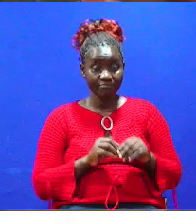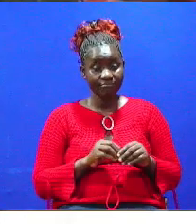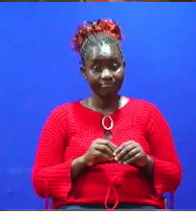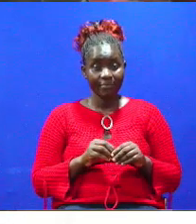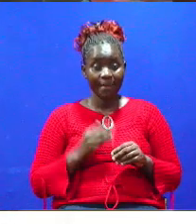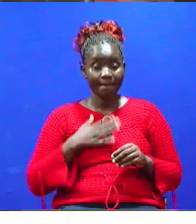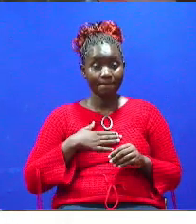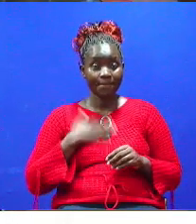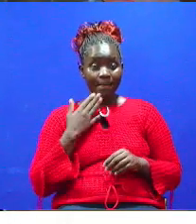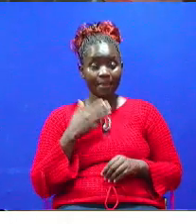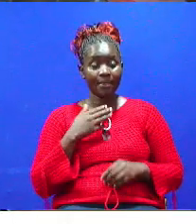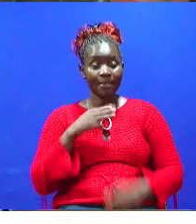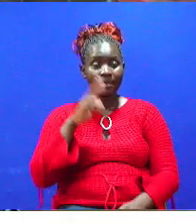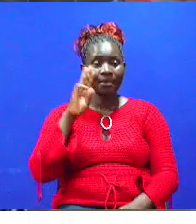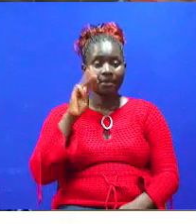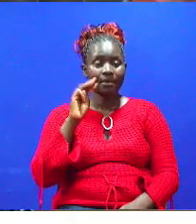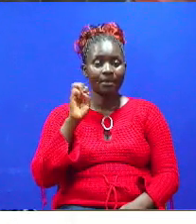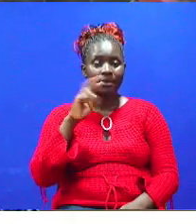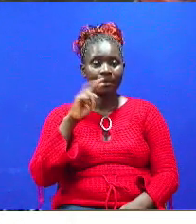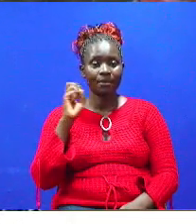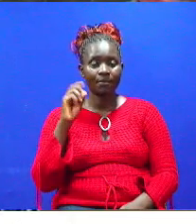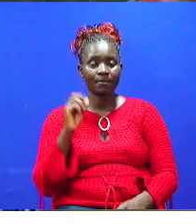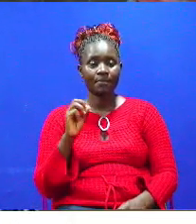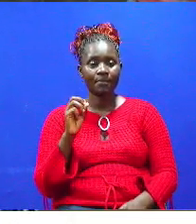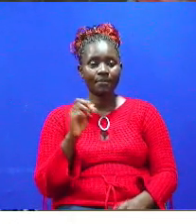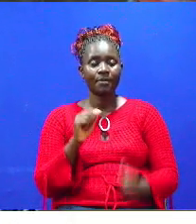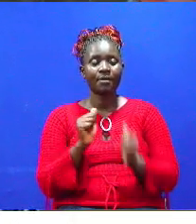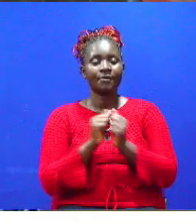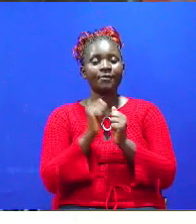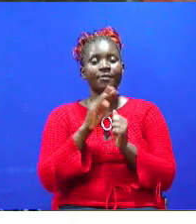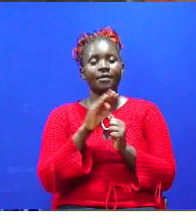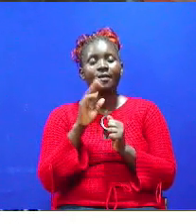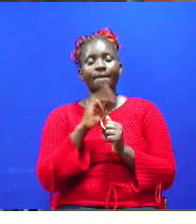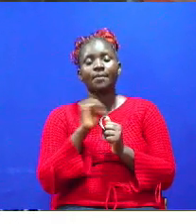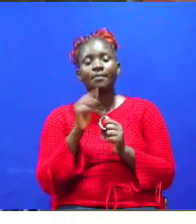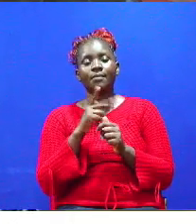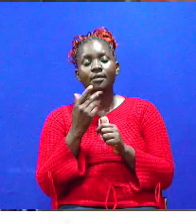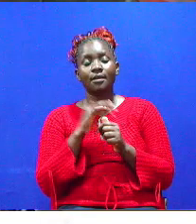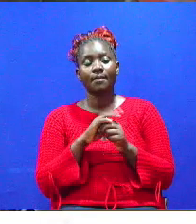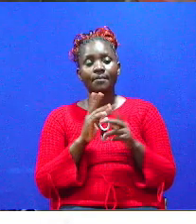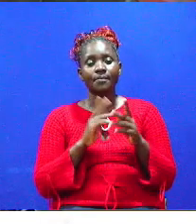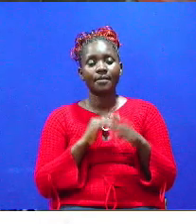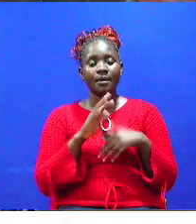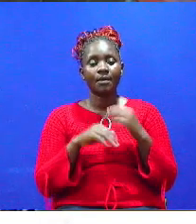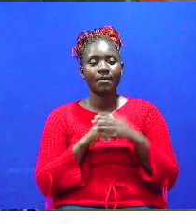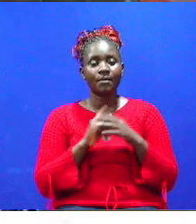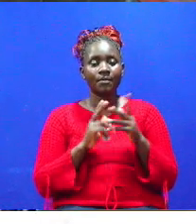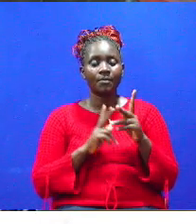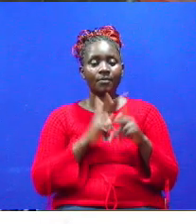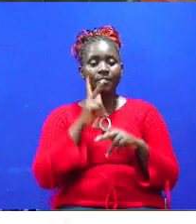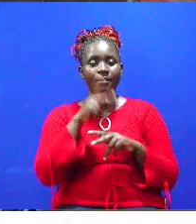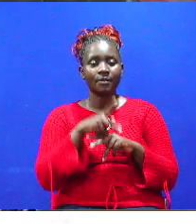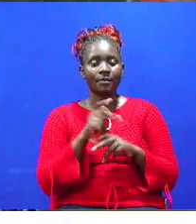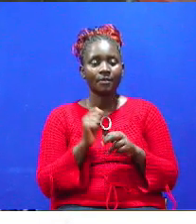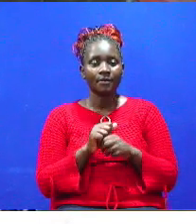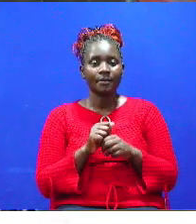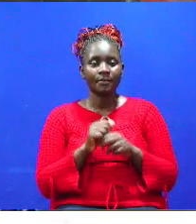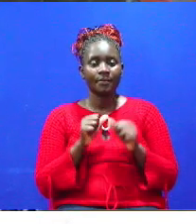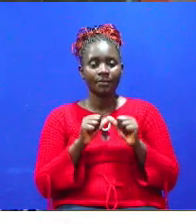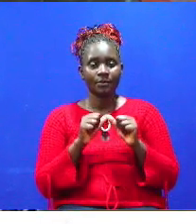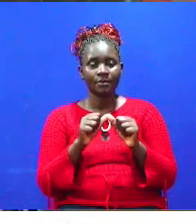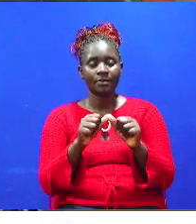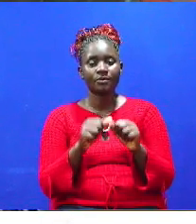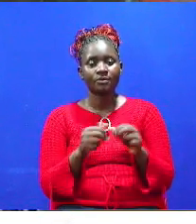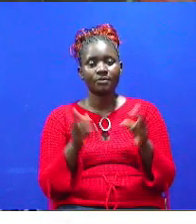yane otu abagere tu 15 million last year ngagete chi project chions bichiri na bigeta 15 million ndigenda tokoreka